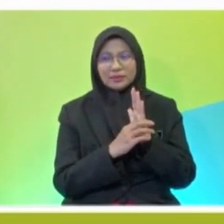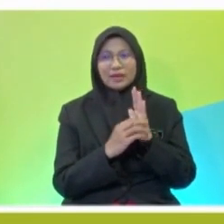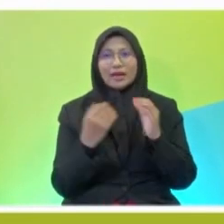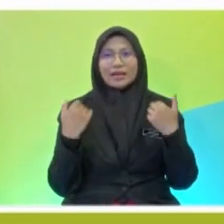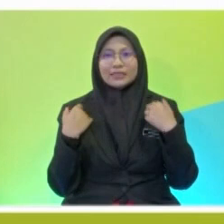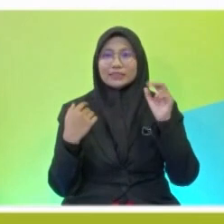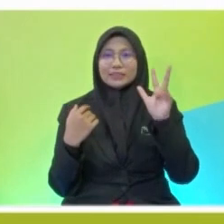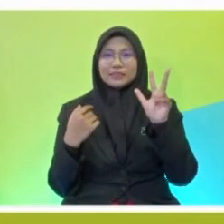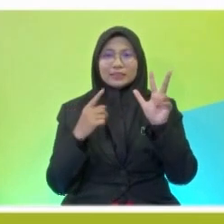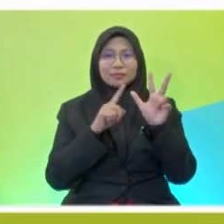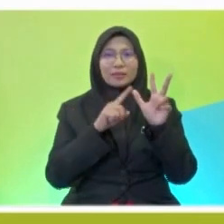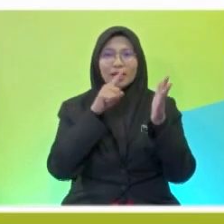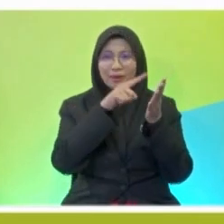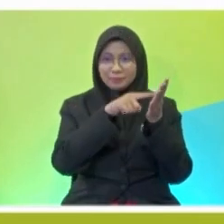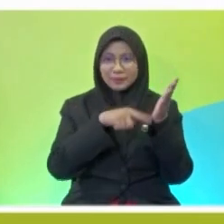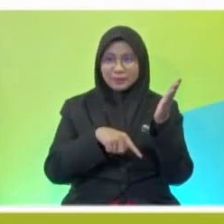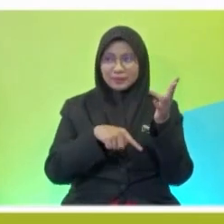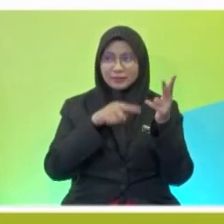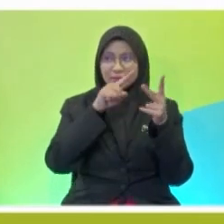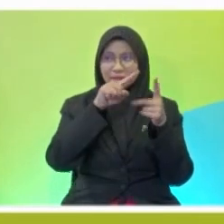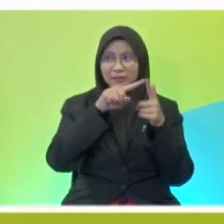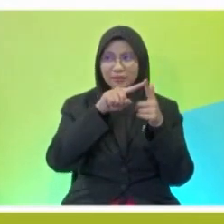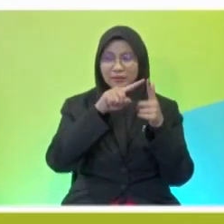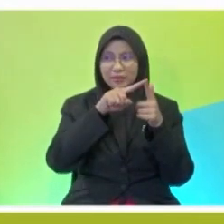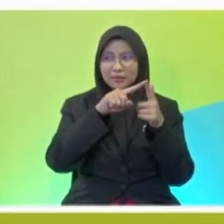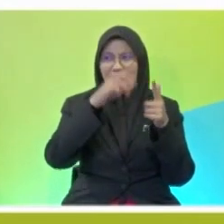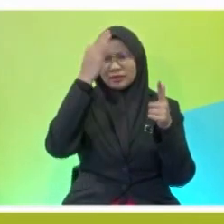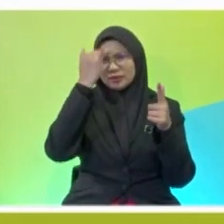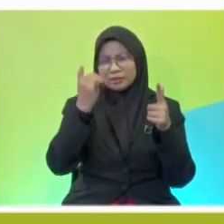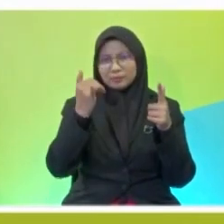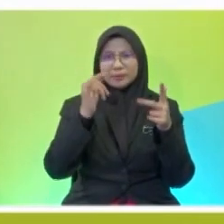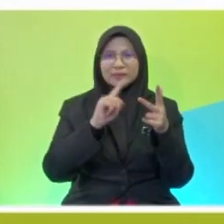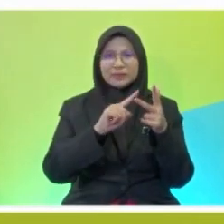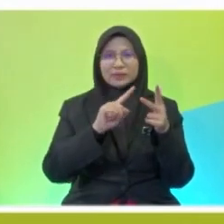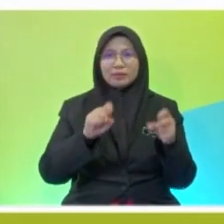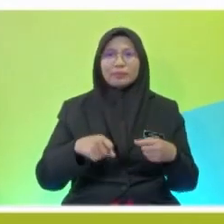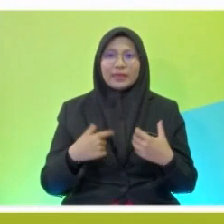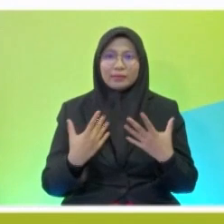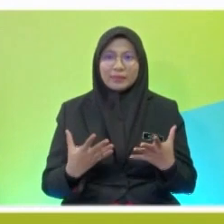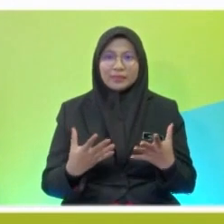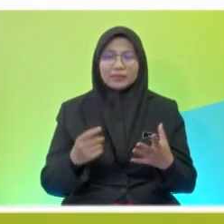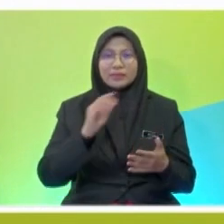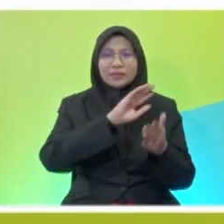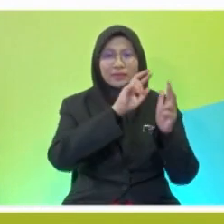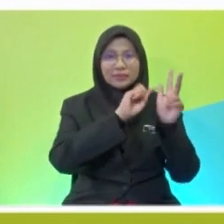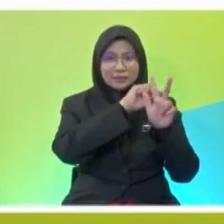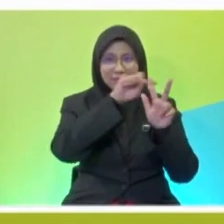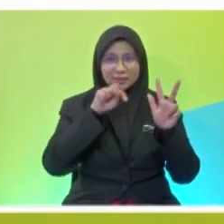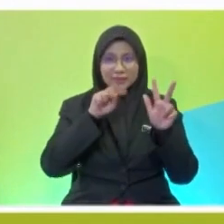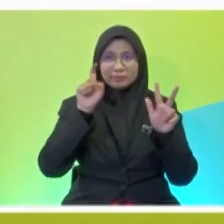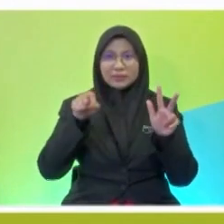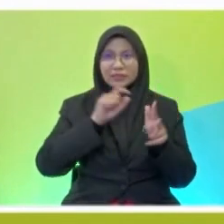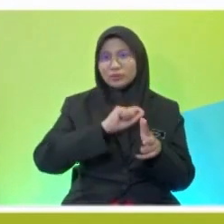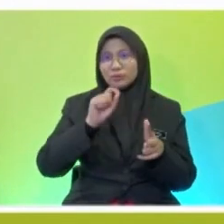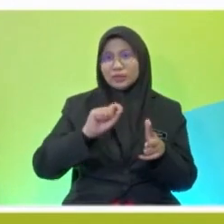white ilah Apple Oke contoh calon menuliskan Empu ape bahan yang digunakan dalam ala Karan ini oh